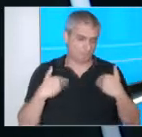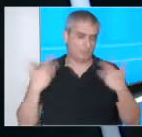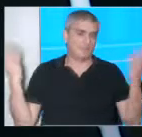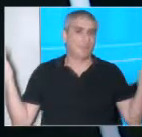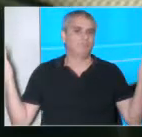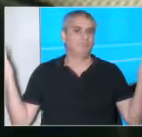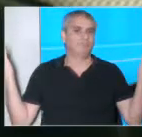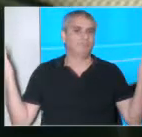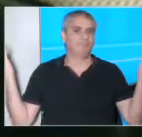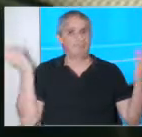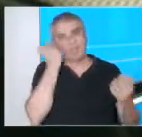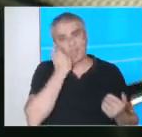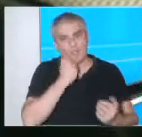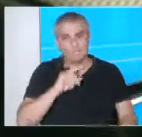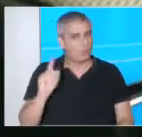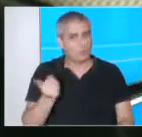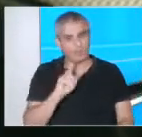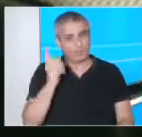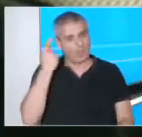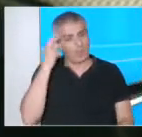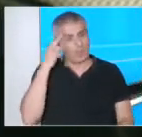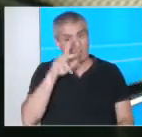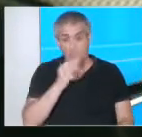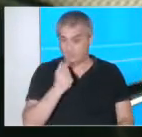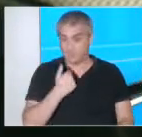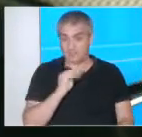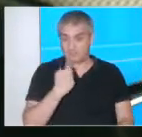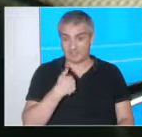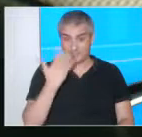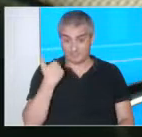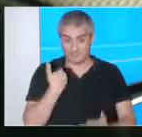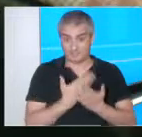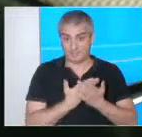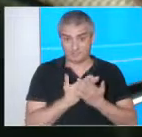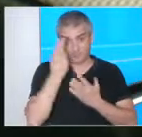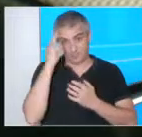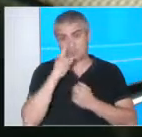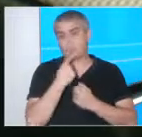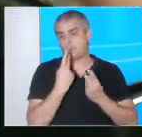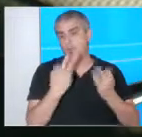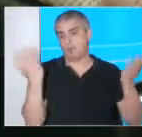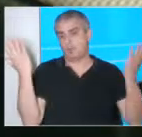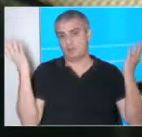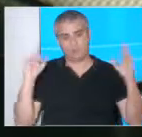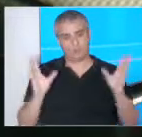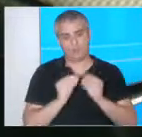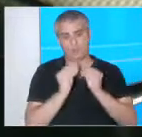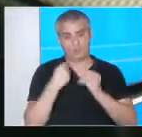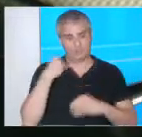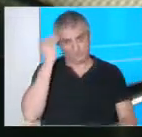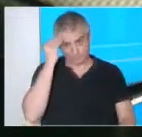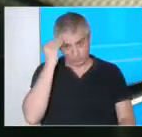אז... חבל שלכולם לא נפל הרעיון הזה, אבל אם הייתי יום, אם הייתי מציע את הרעיון, יכול להיות שהיום אומרים, לא כדאי, בואו כולנו ביחד. אני זוכר